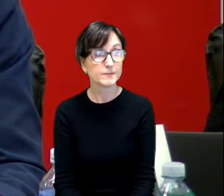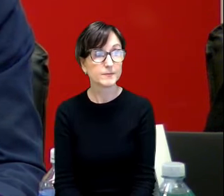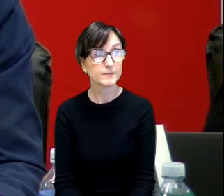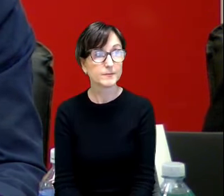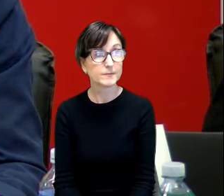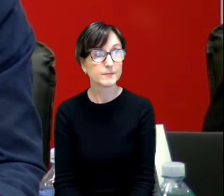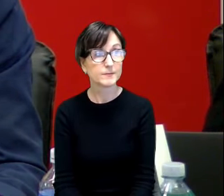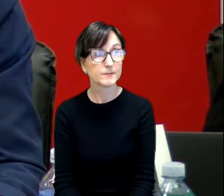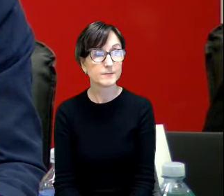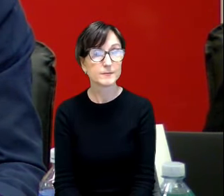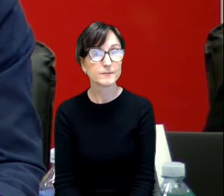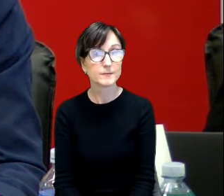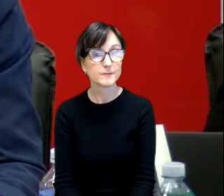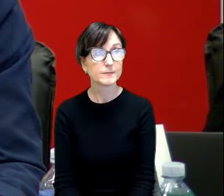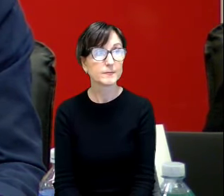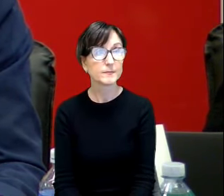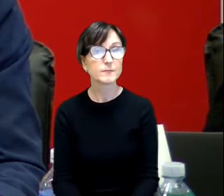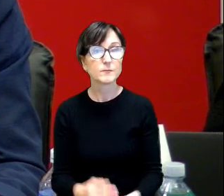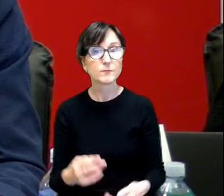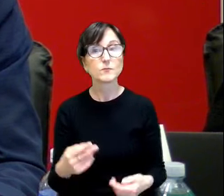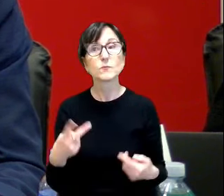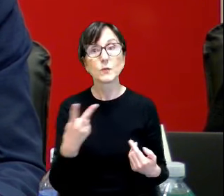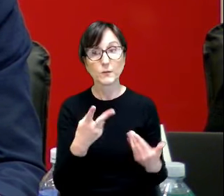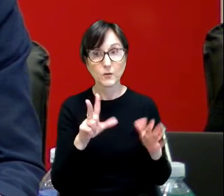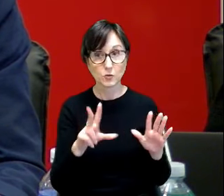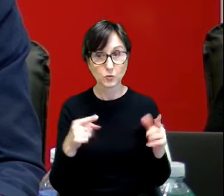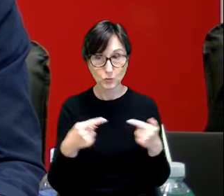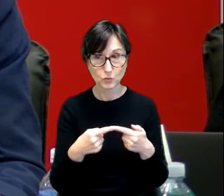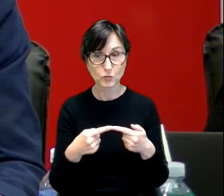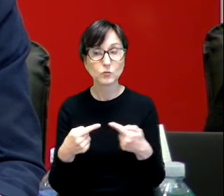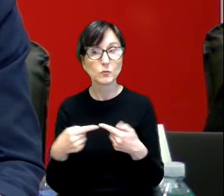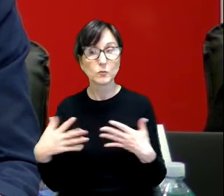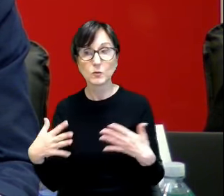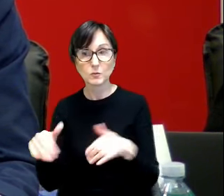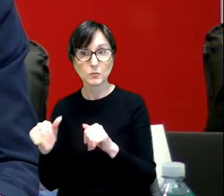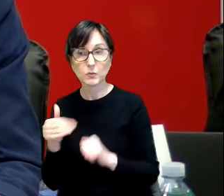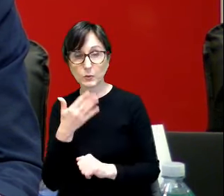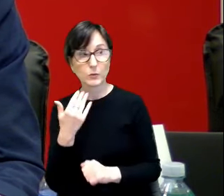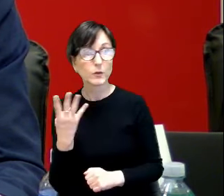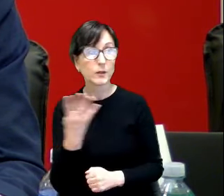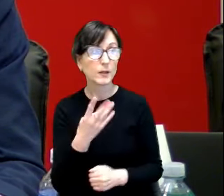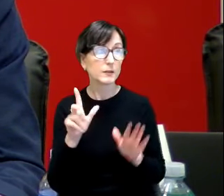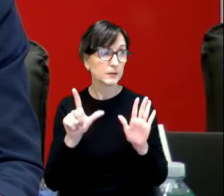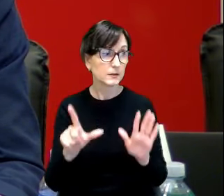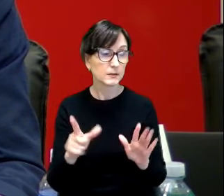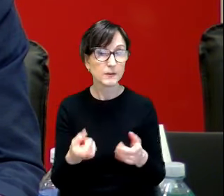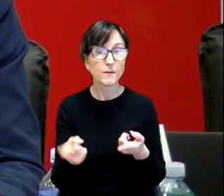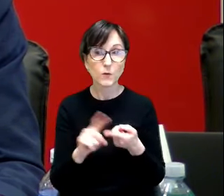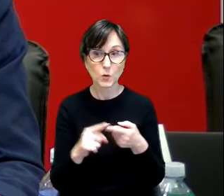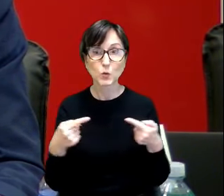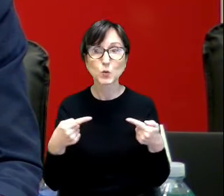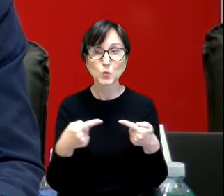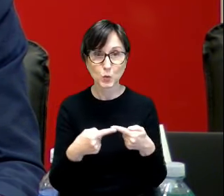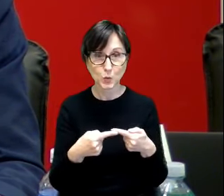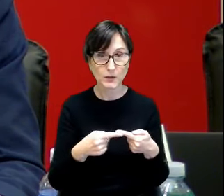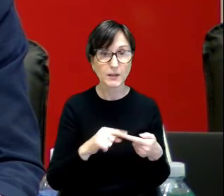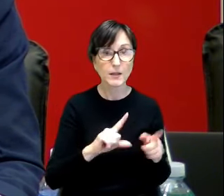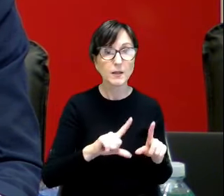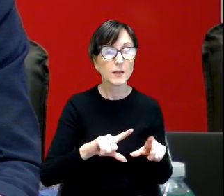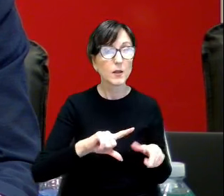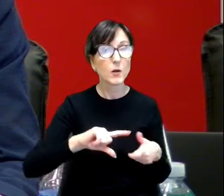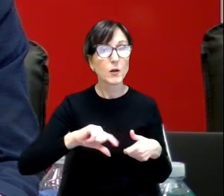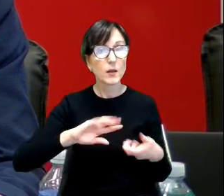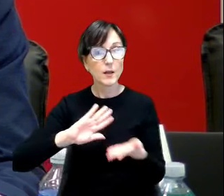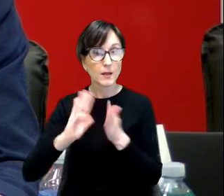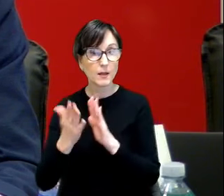už 28 prieš ir susilaikiusių nėra 47 klausimas dėl sutikimo įkeisti valstybinės žemės sklypo